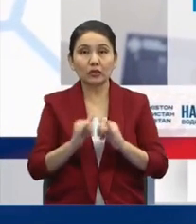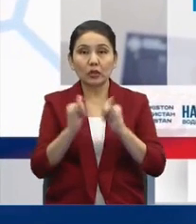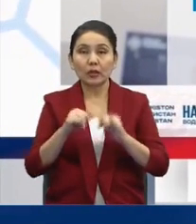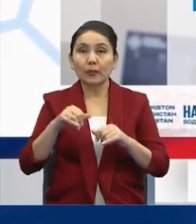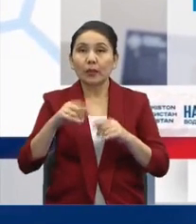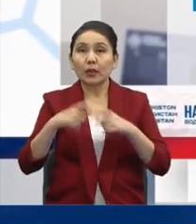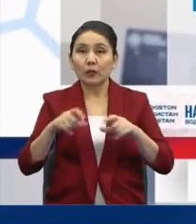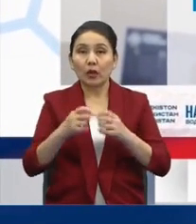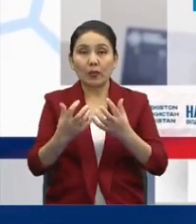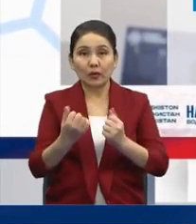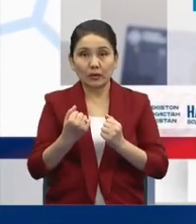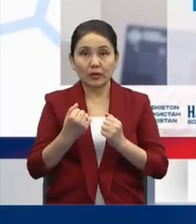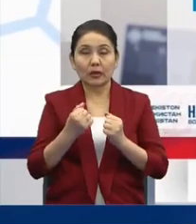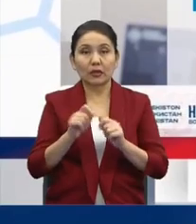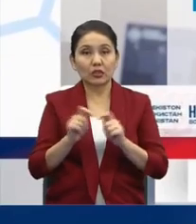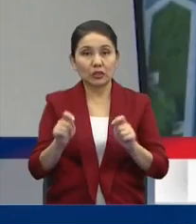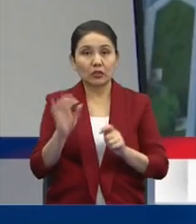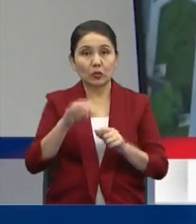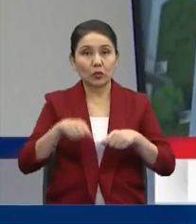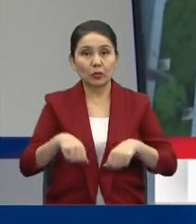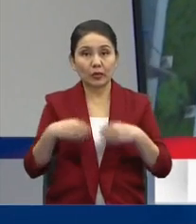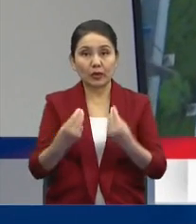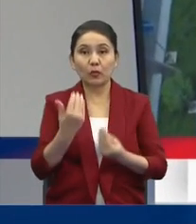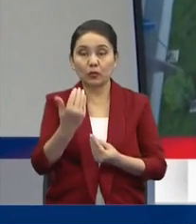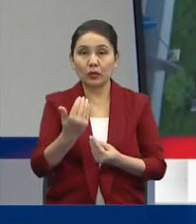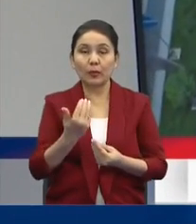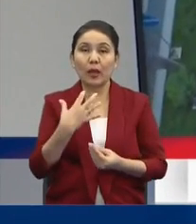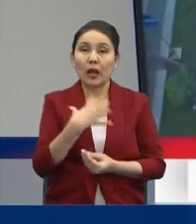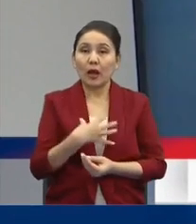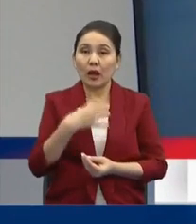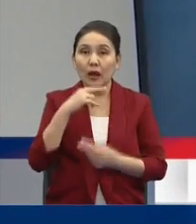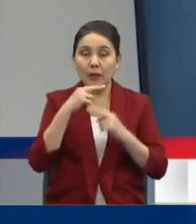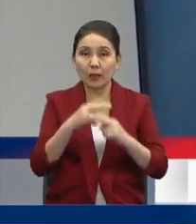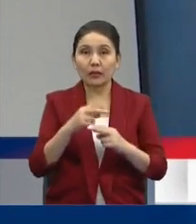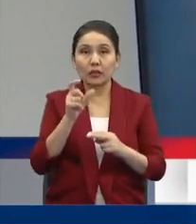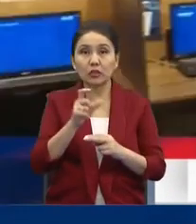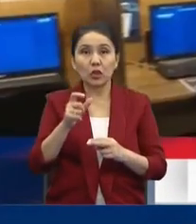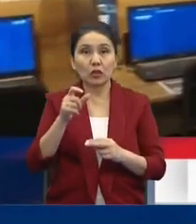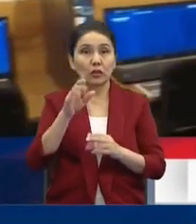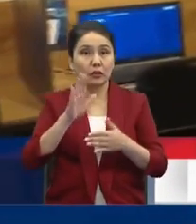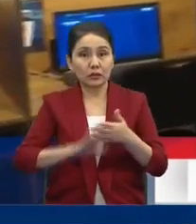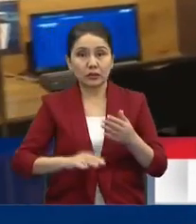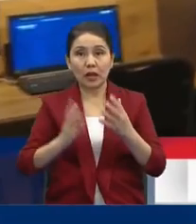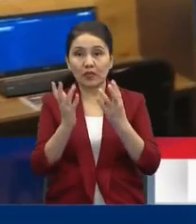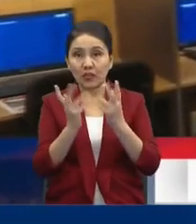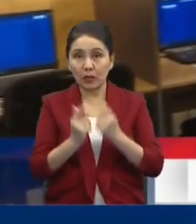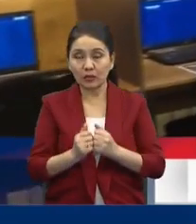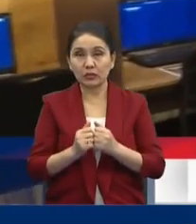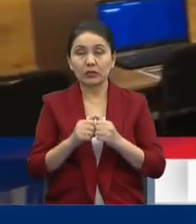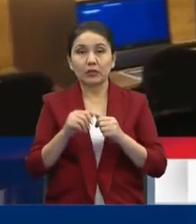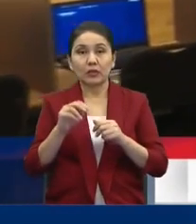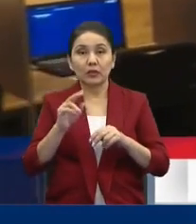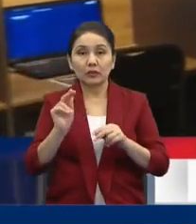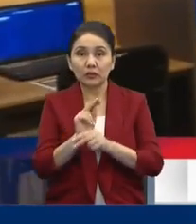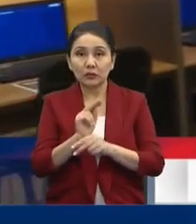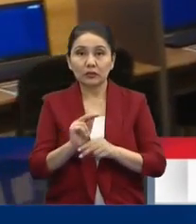imtihon olinadigan muassasalarni tashkil etish huquqi berildi. Bunda ustuvor ahamiyat ularda inson omilisiz, to'liq avtomatlashtirilgan tizim joriy etishga